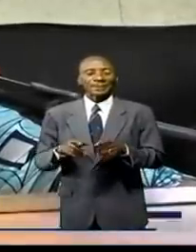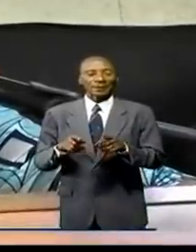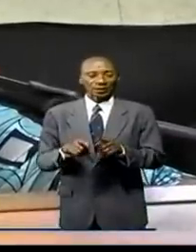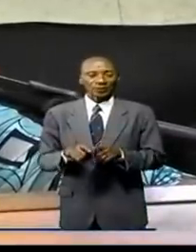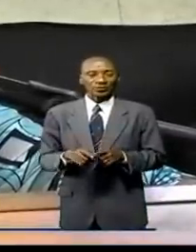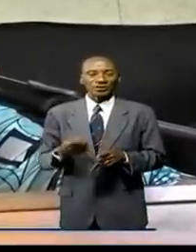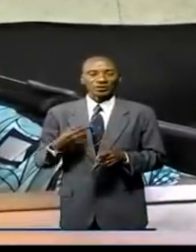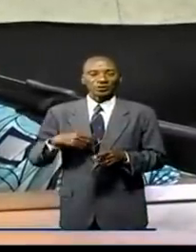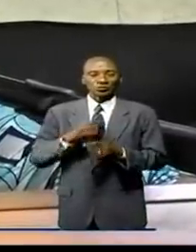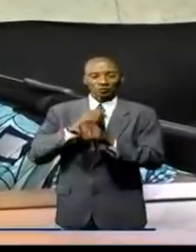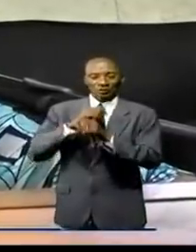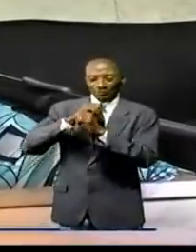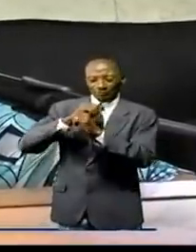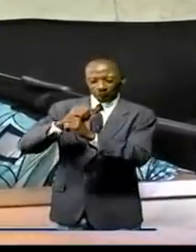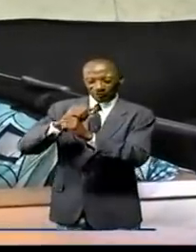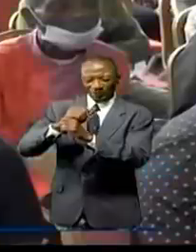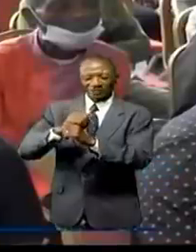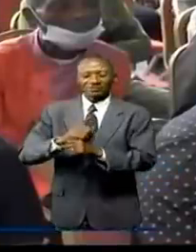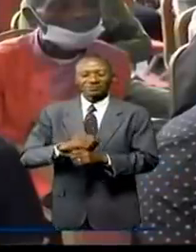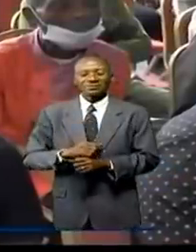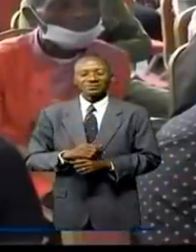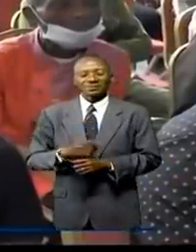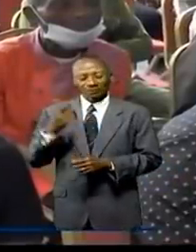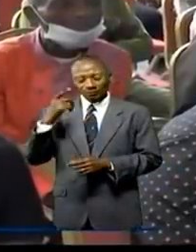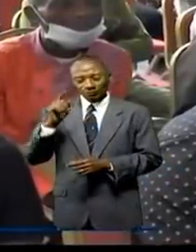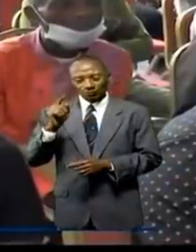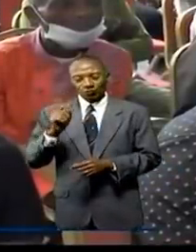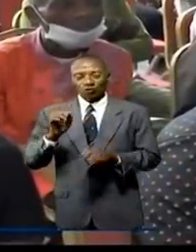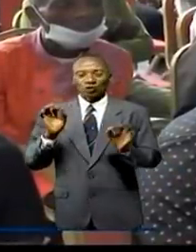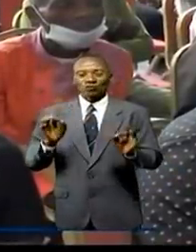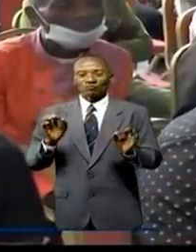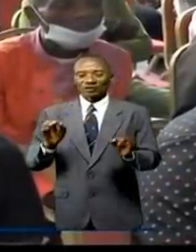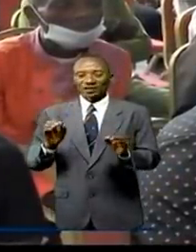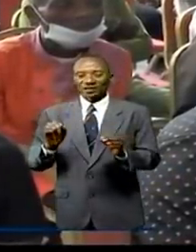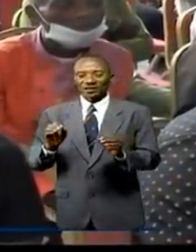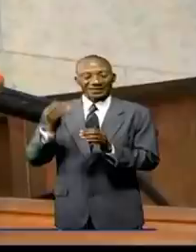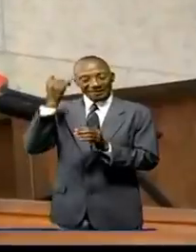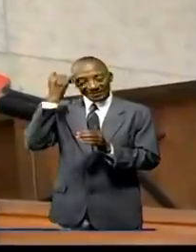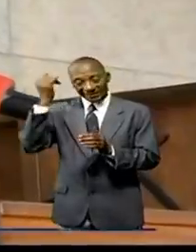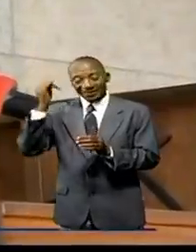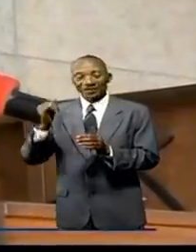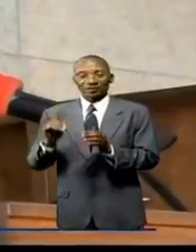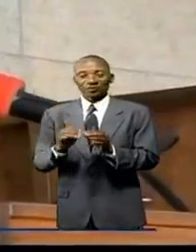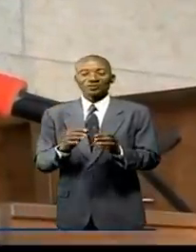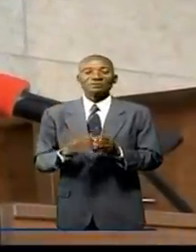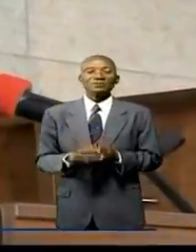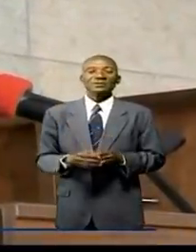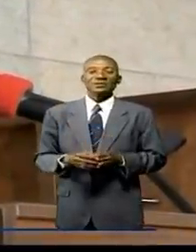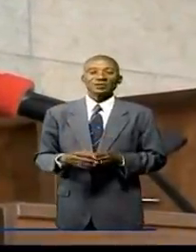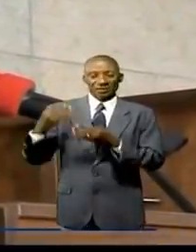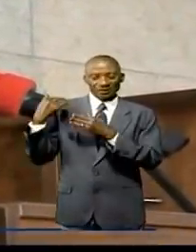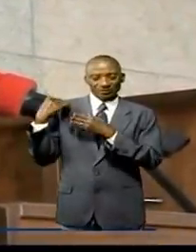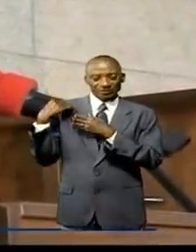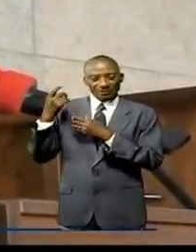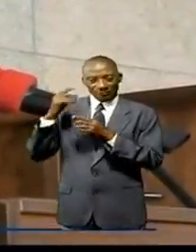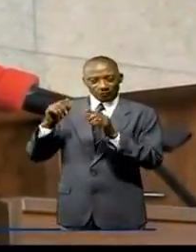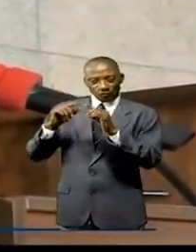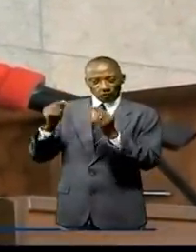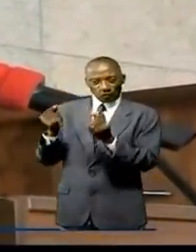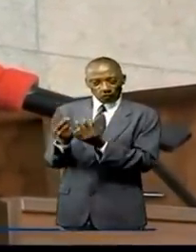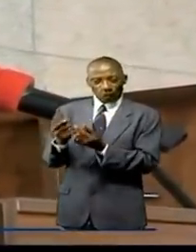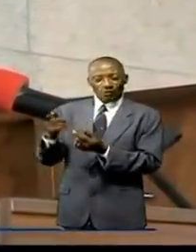réel pépinière des nouvelles vocations. Pour le directeur artistique de la compagnie Théâtre des Intrigants, Valentin